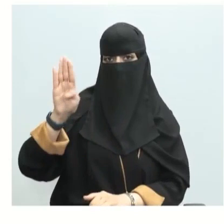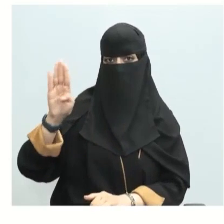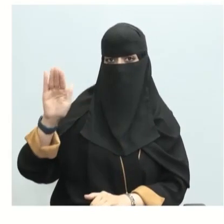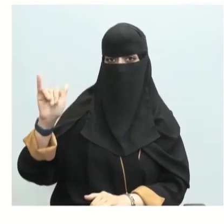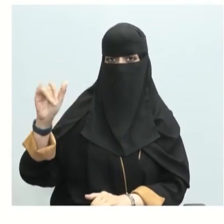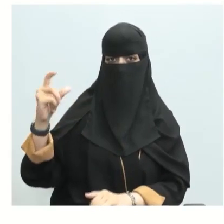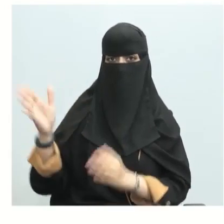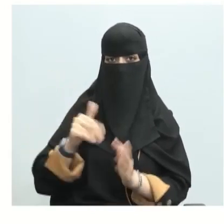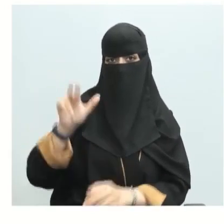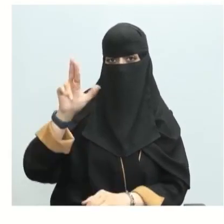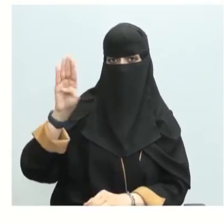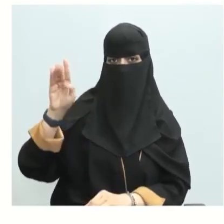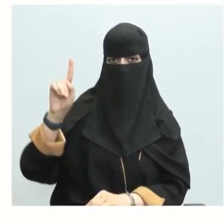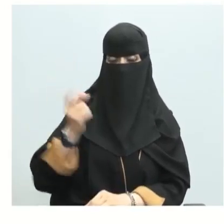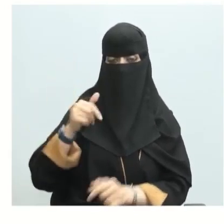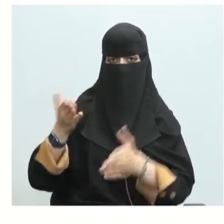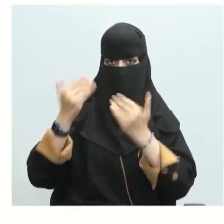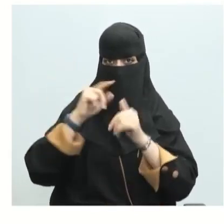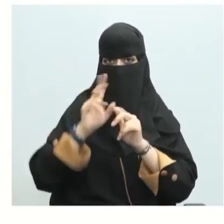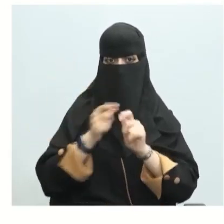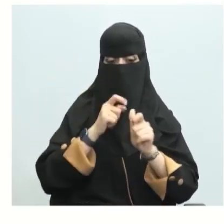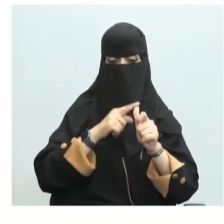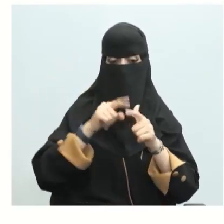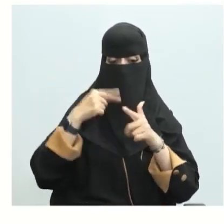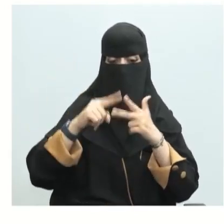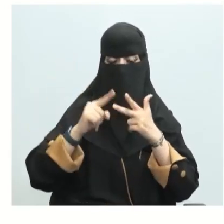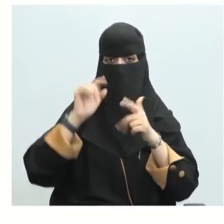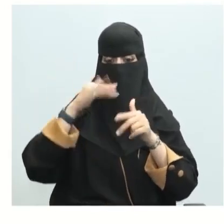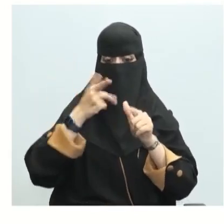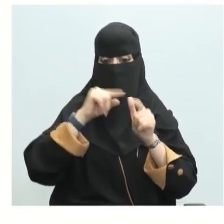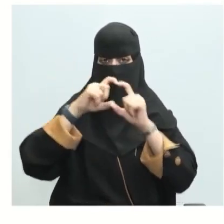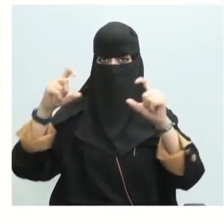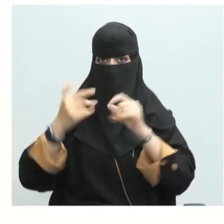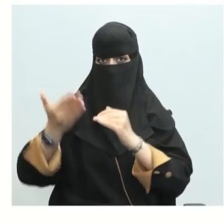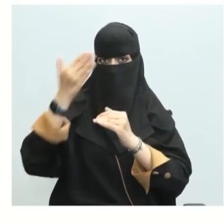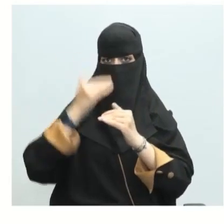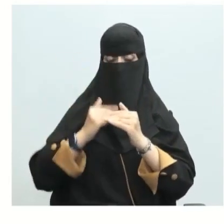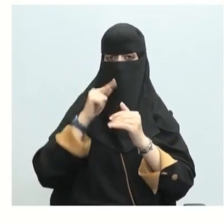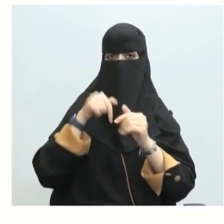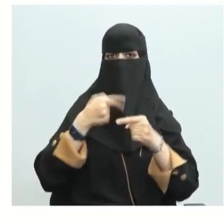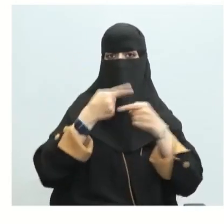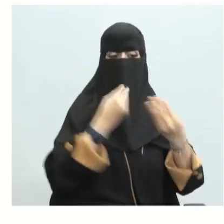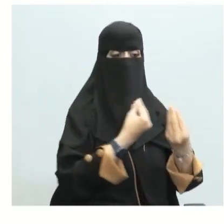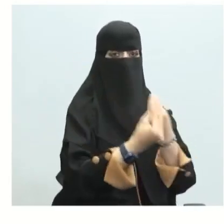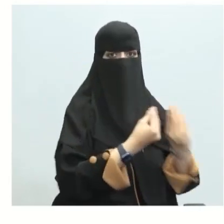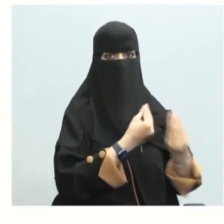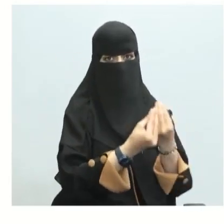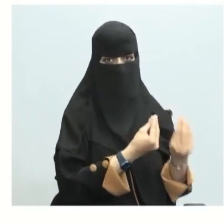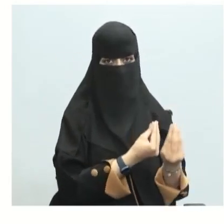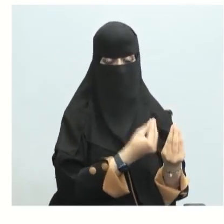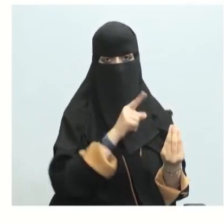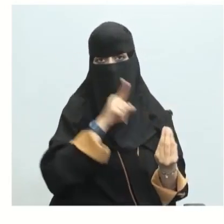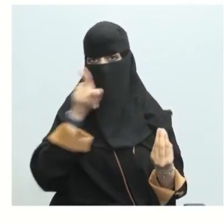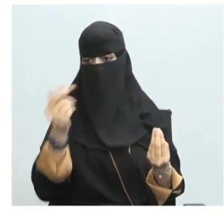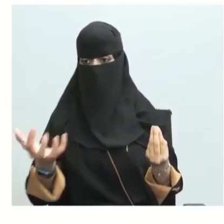المعادله الثانيه لدينا اس 3 او ثالث اكسيد الكبريت وهو هنا ناتج هنا متفاعل